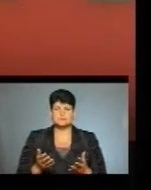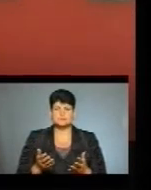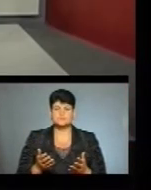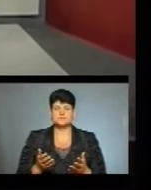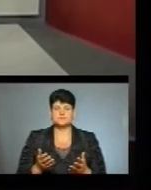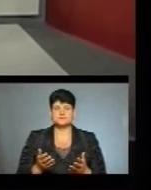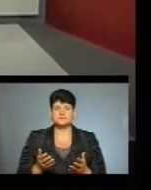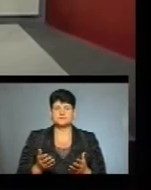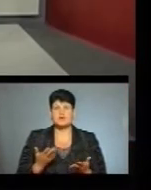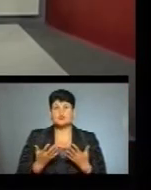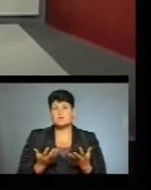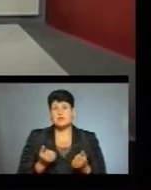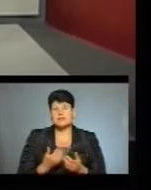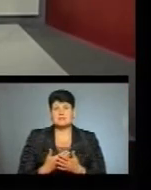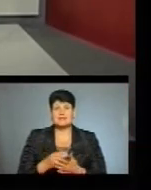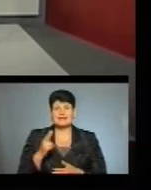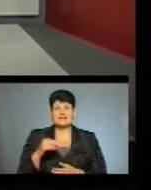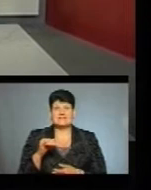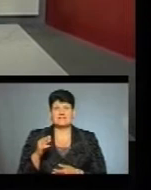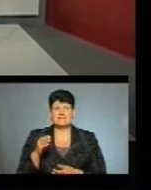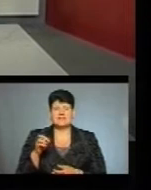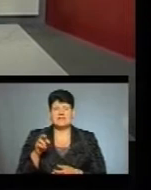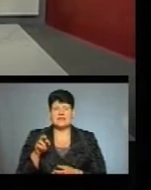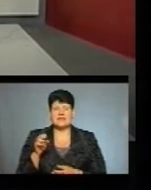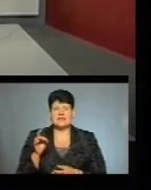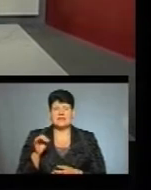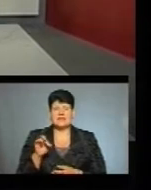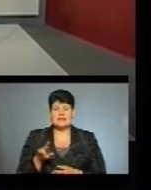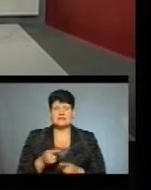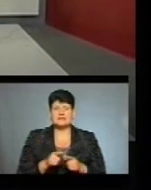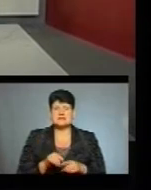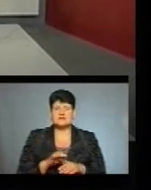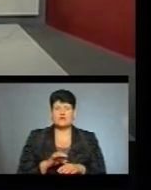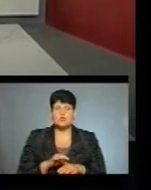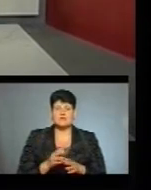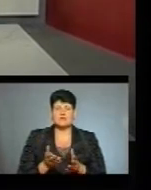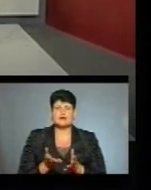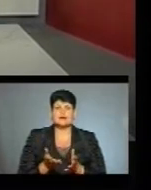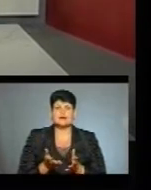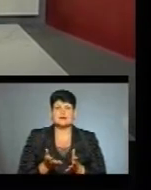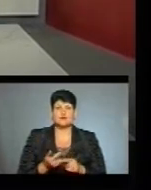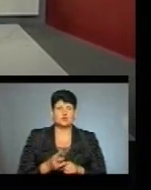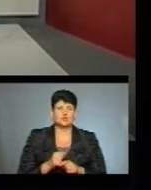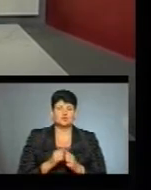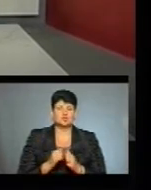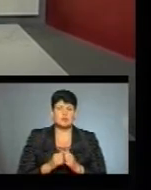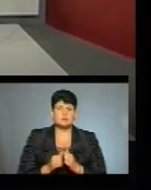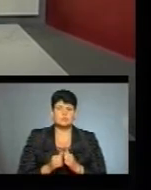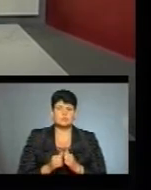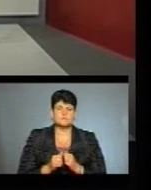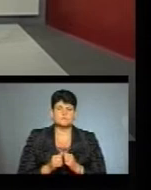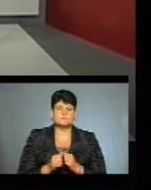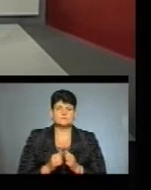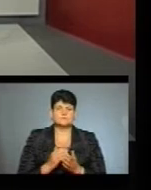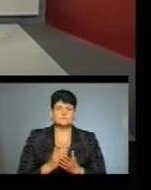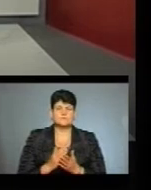Якщо брати, наприклад, дифтерію, то це є таке захворювання, яке дуже часто